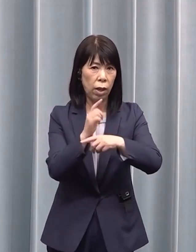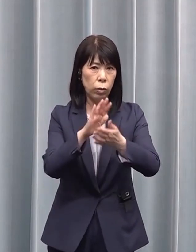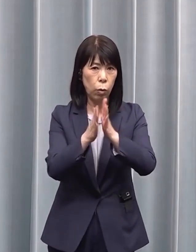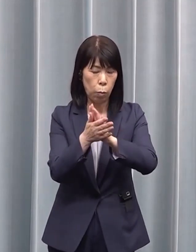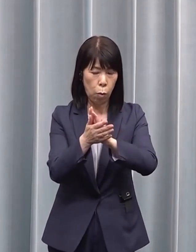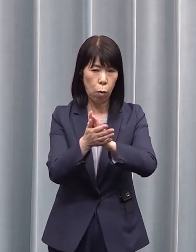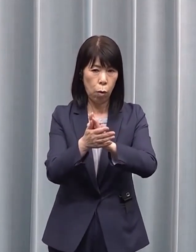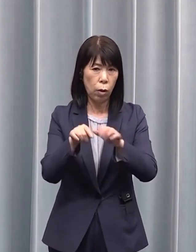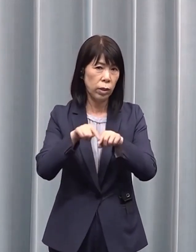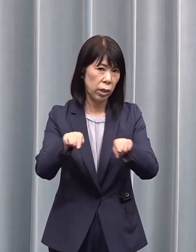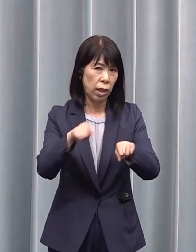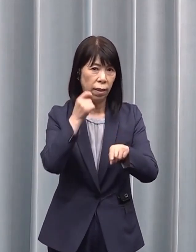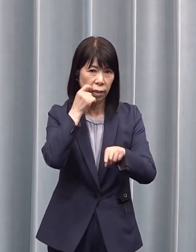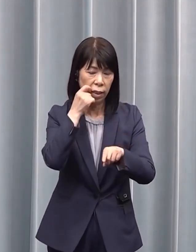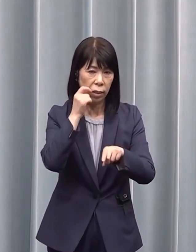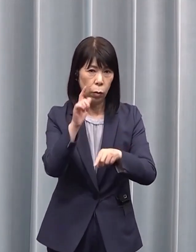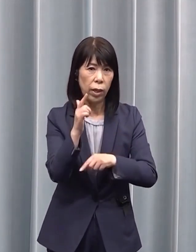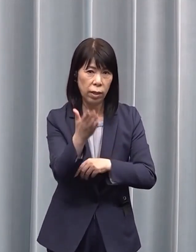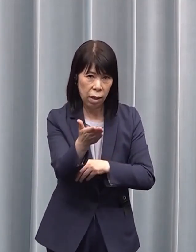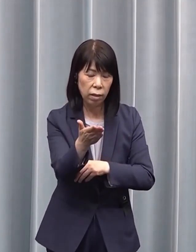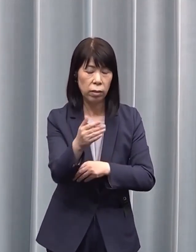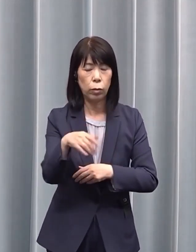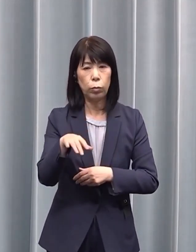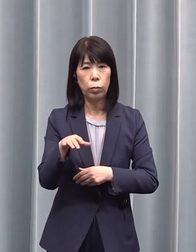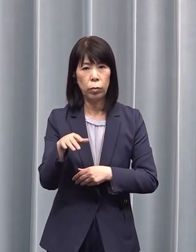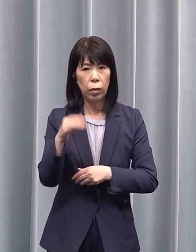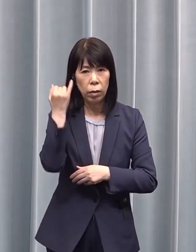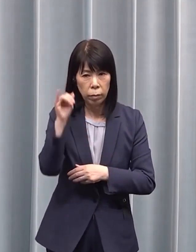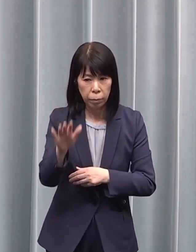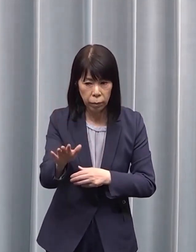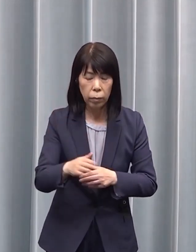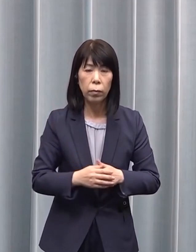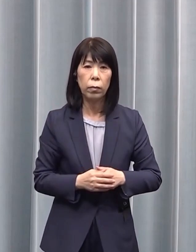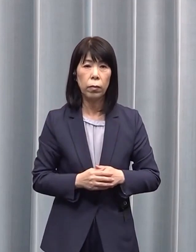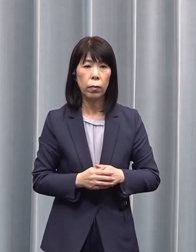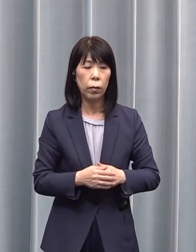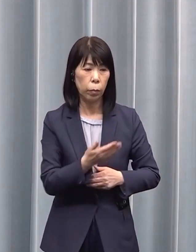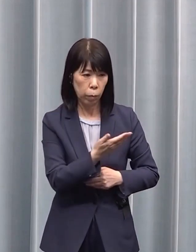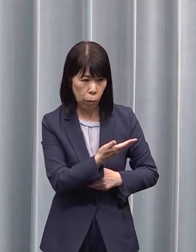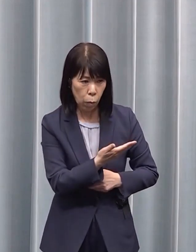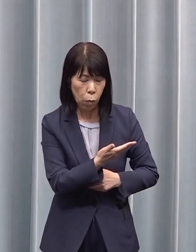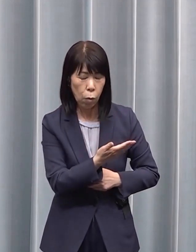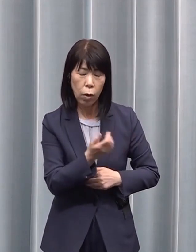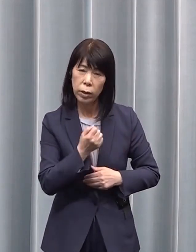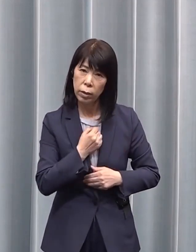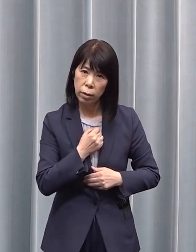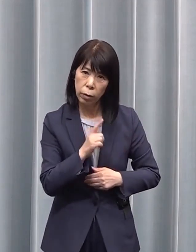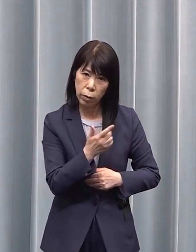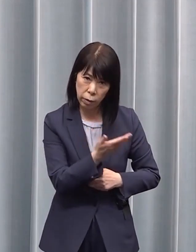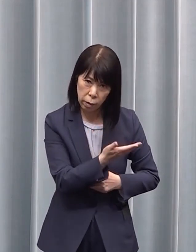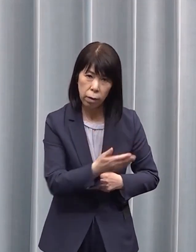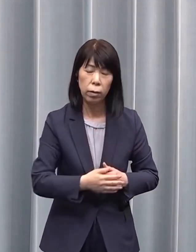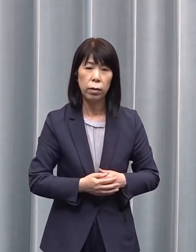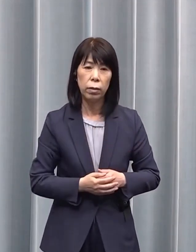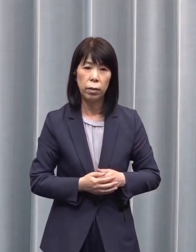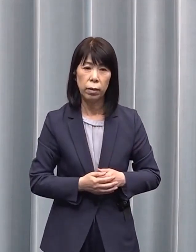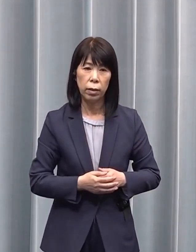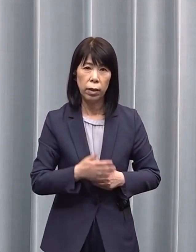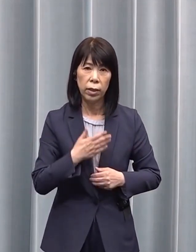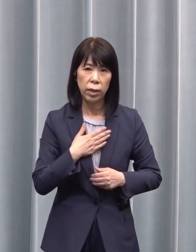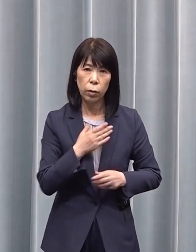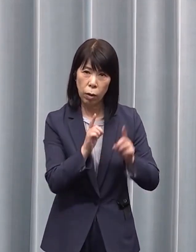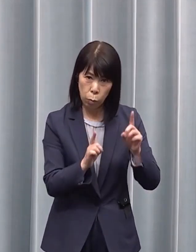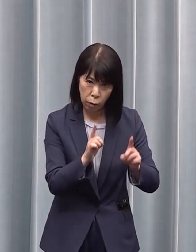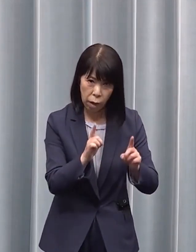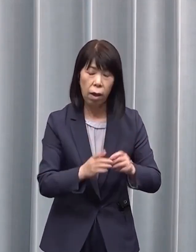じゃないかという指摘が出ています。松野さん、おそらくこういった話もお聞きになってるんじゃないかなという気がするんですが、お聞きになっているか